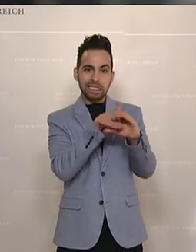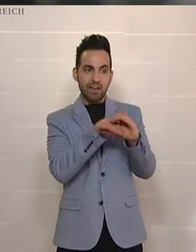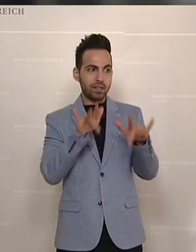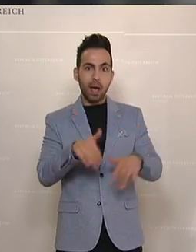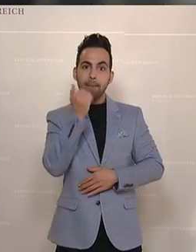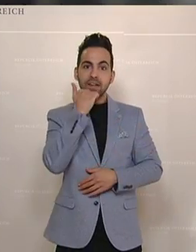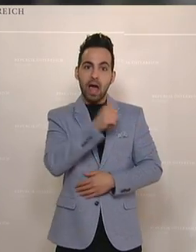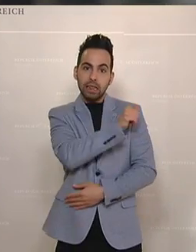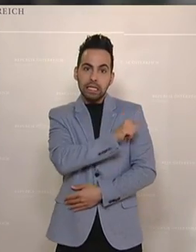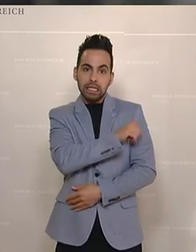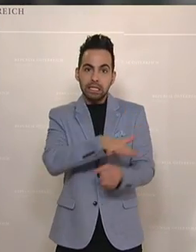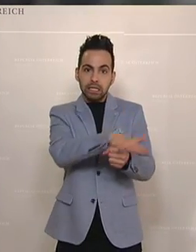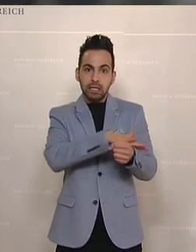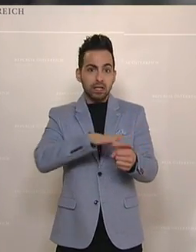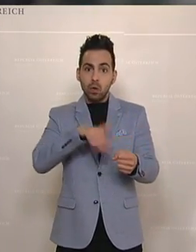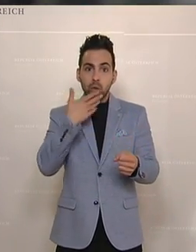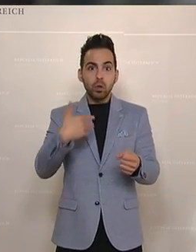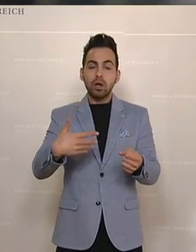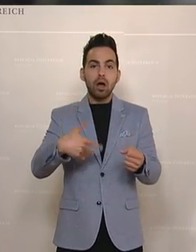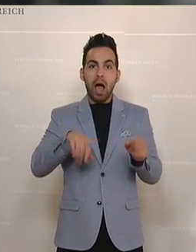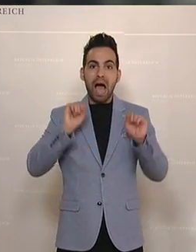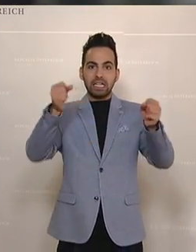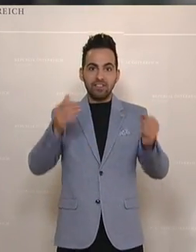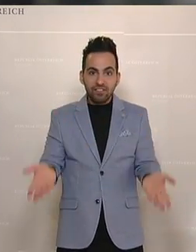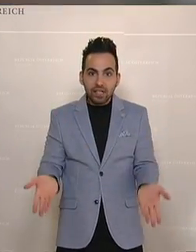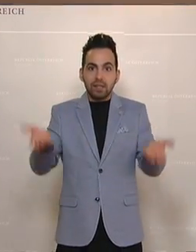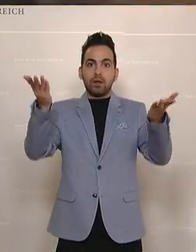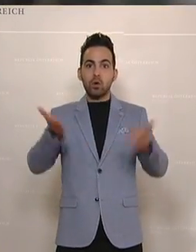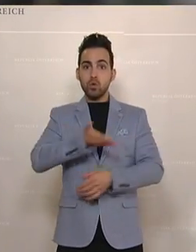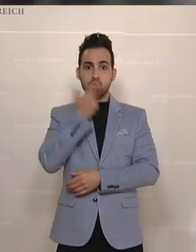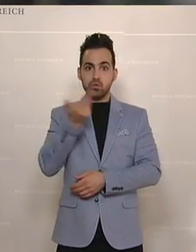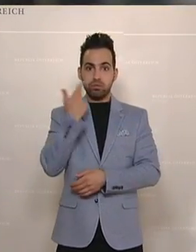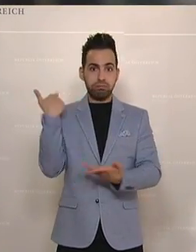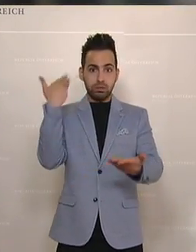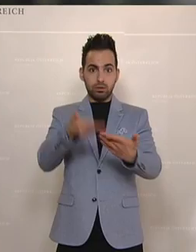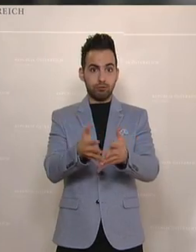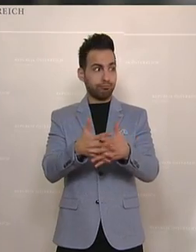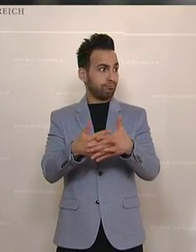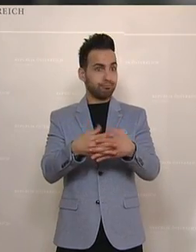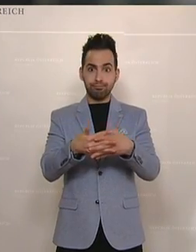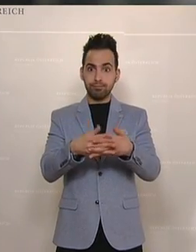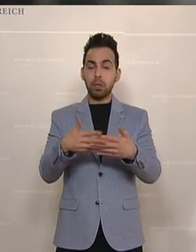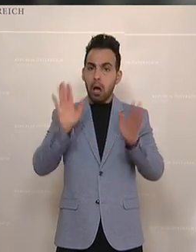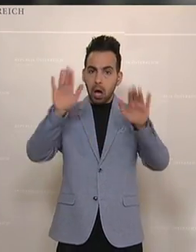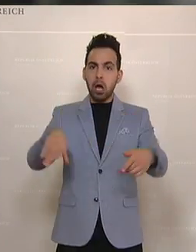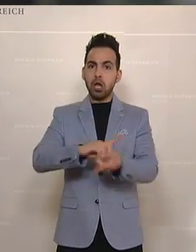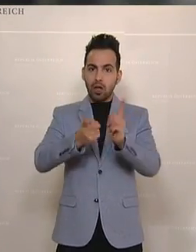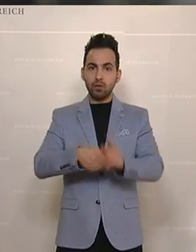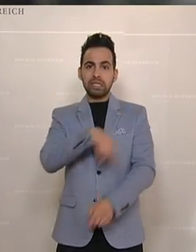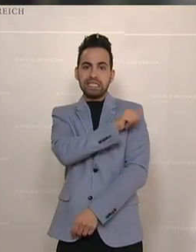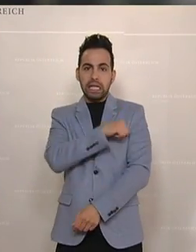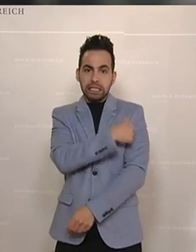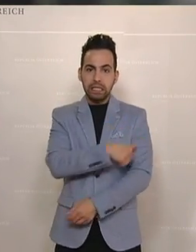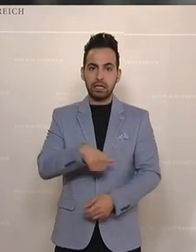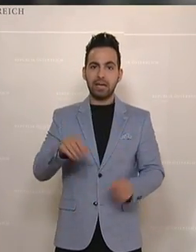Bereich der Privatkliniken und ähnliche Sachen nicht aktiviert werden, nicht aufgestockt werden. Aber stattdessen tun wir die Sanitäter,